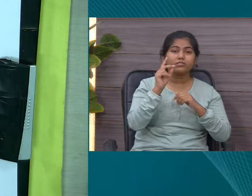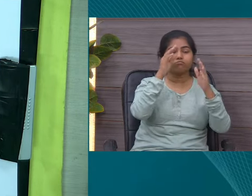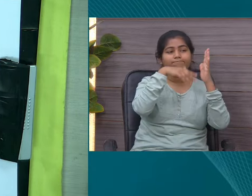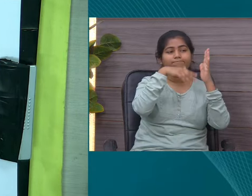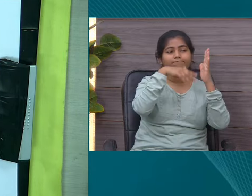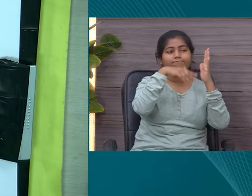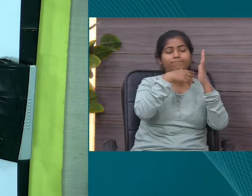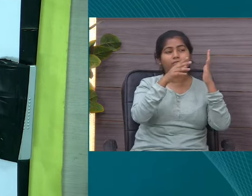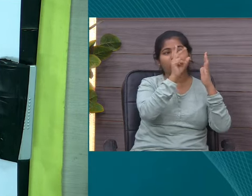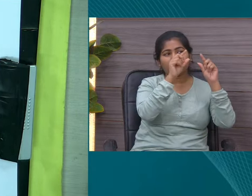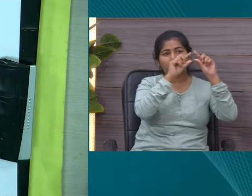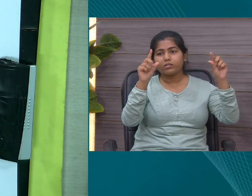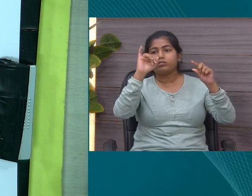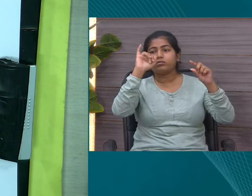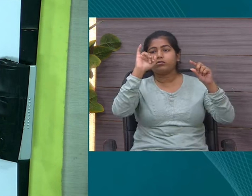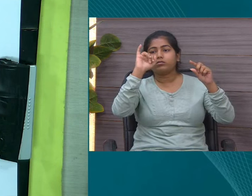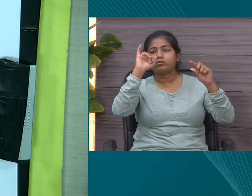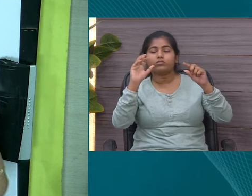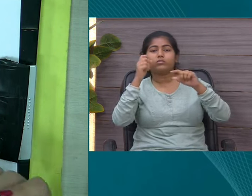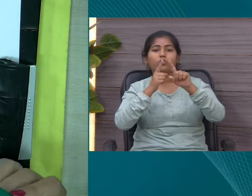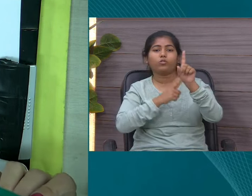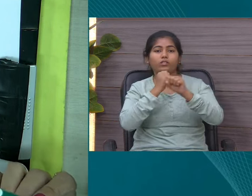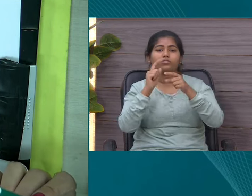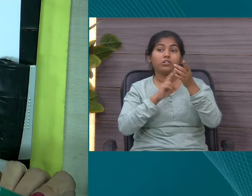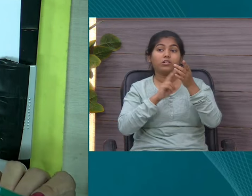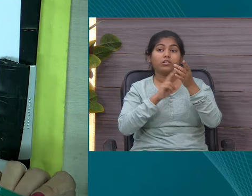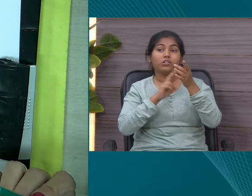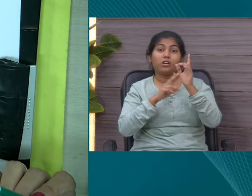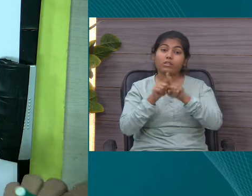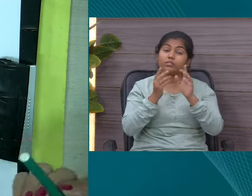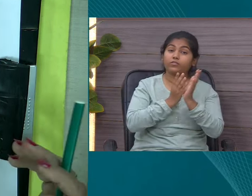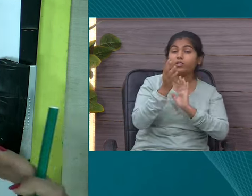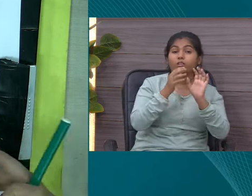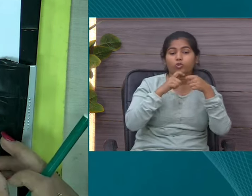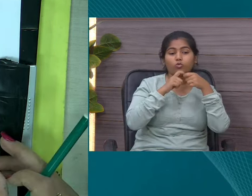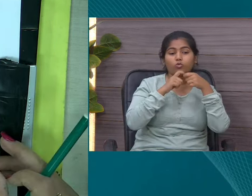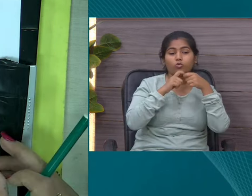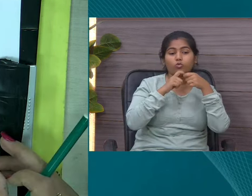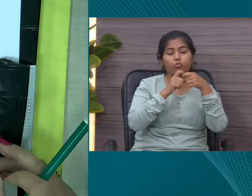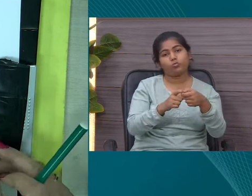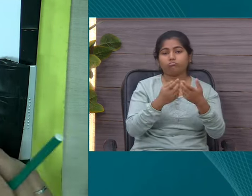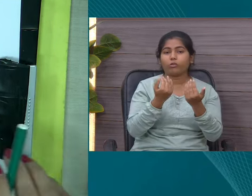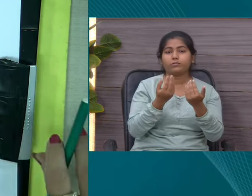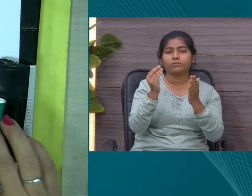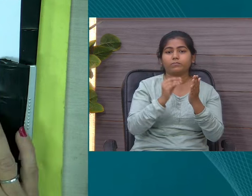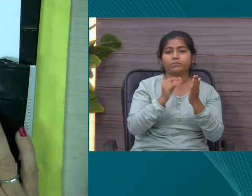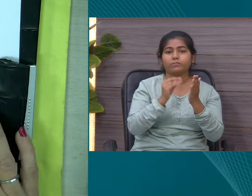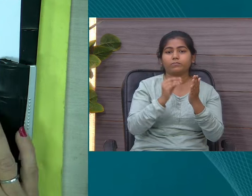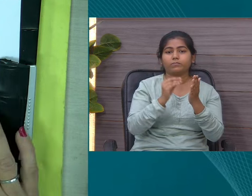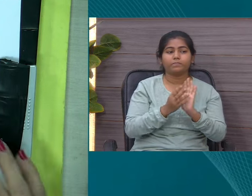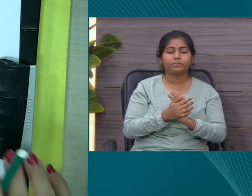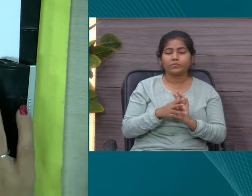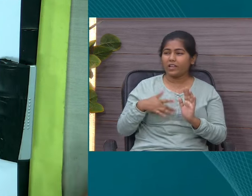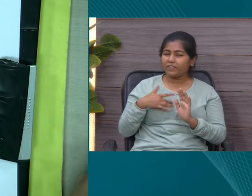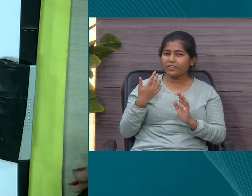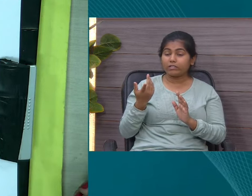सेकंड पीरियड एंड 16th ग्रुप इज ऑक्सीजन. तो इस तरह का सवाल भी पेपर में पूछा जाता है कि हम इसको कैसे कर सकते हैं. मुझे